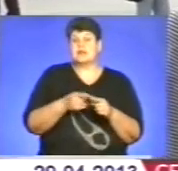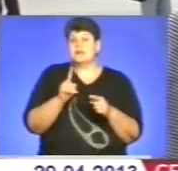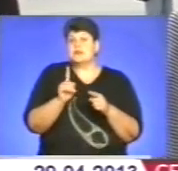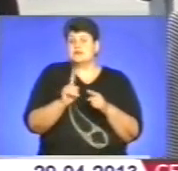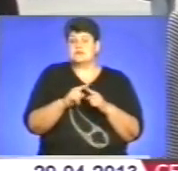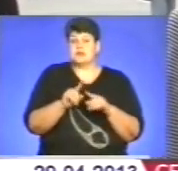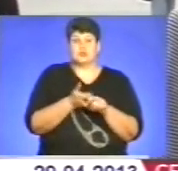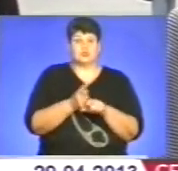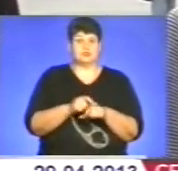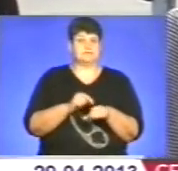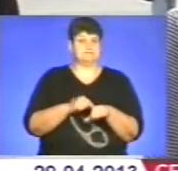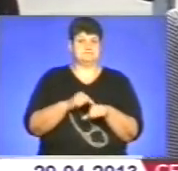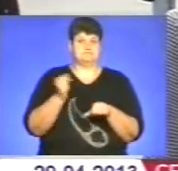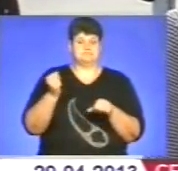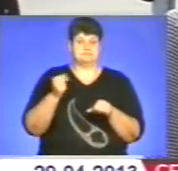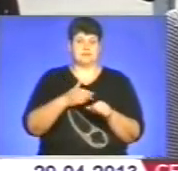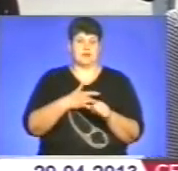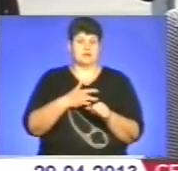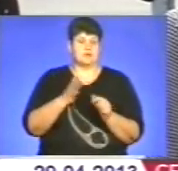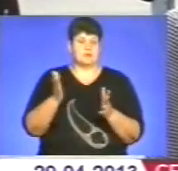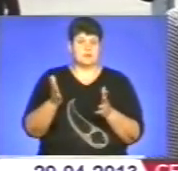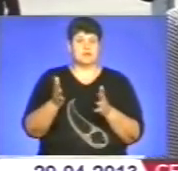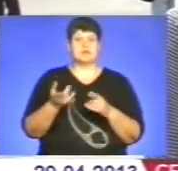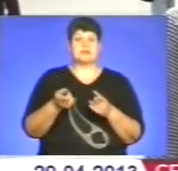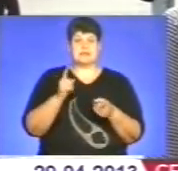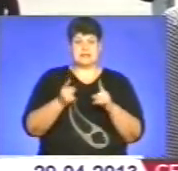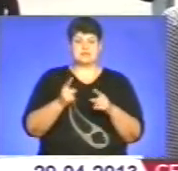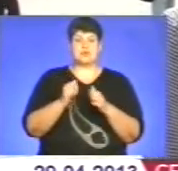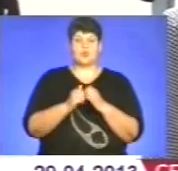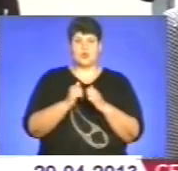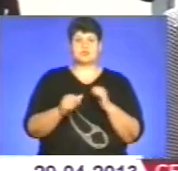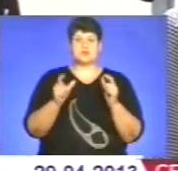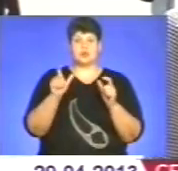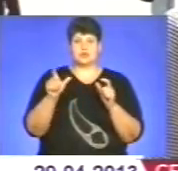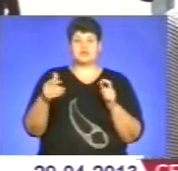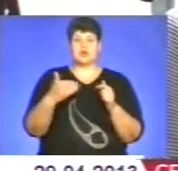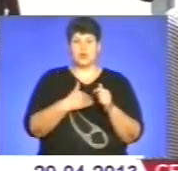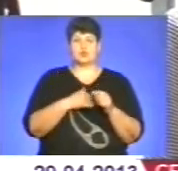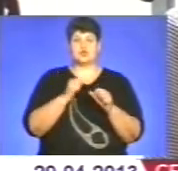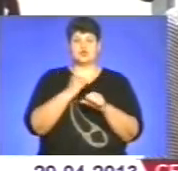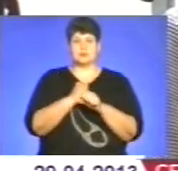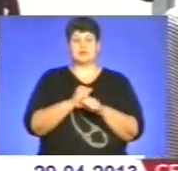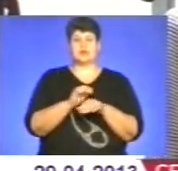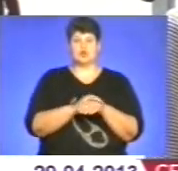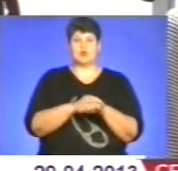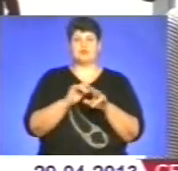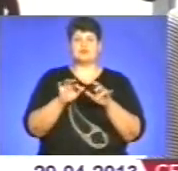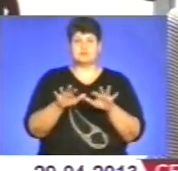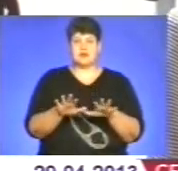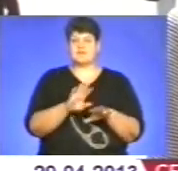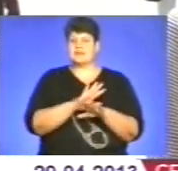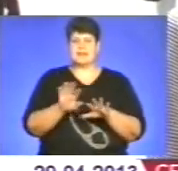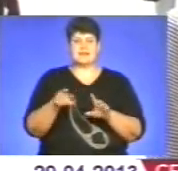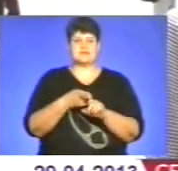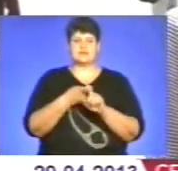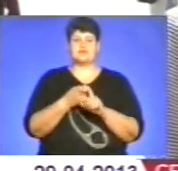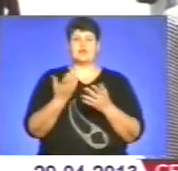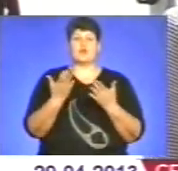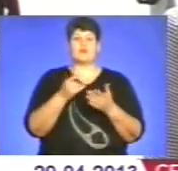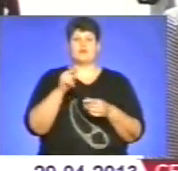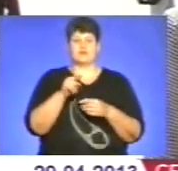так зачепило, тому що насправді, значить, кожна людина дійсно хоче зробити добру справу, незалежно в якому вона